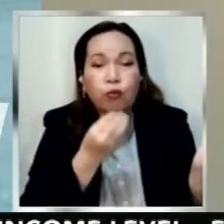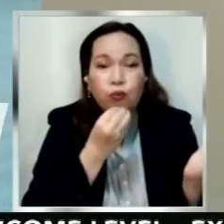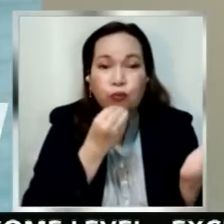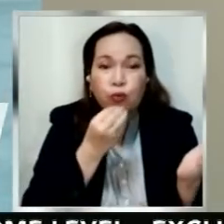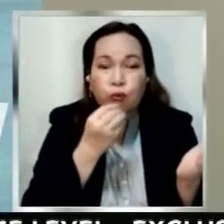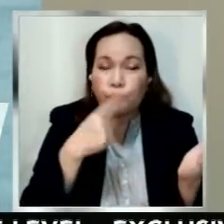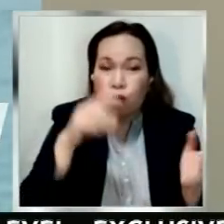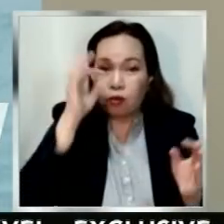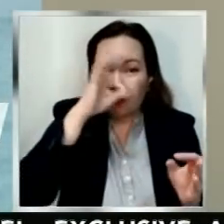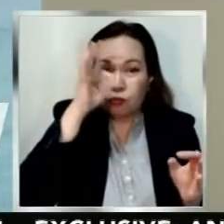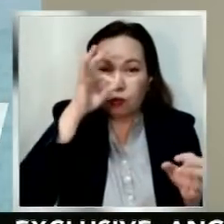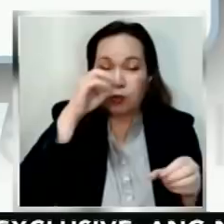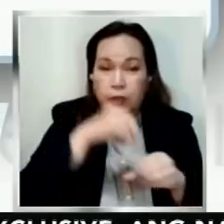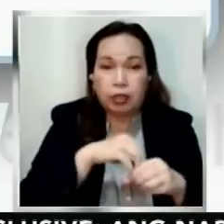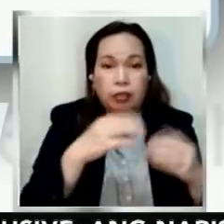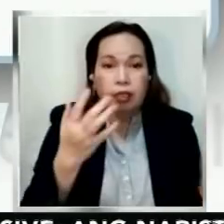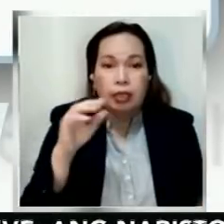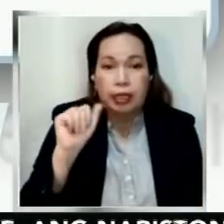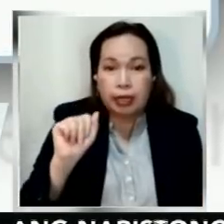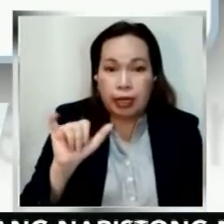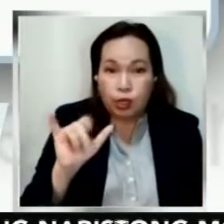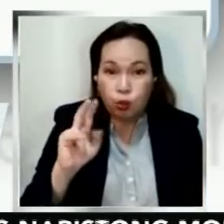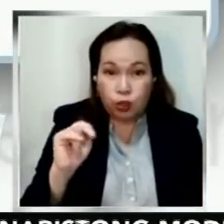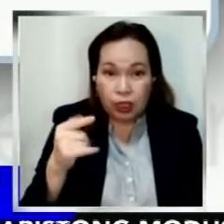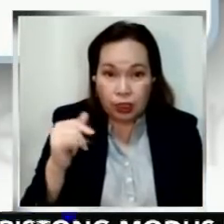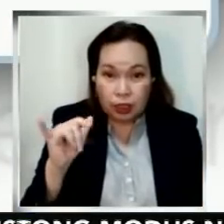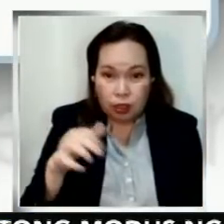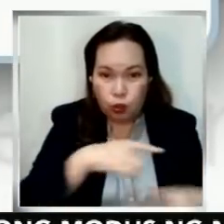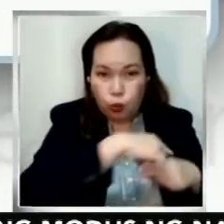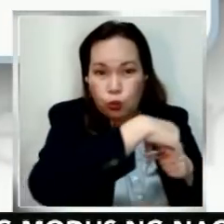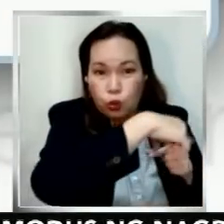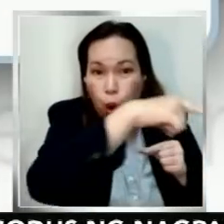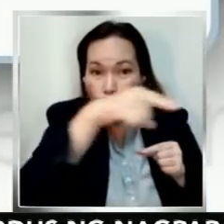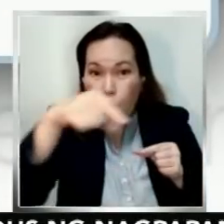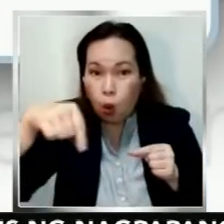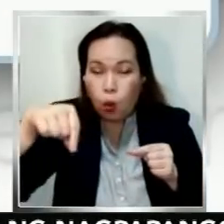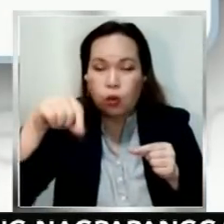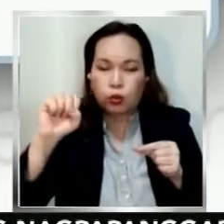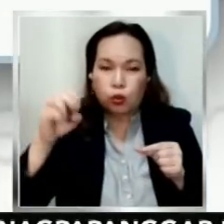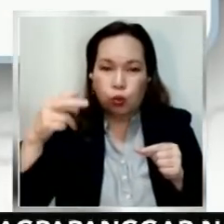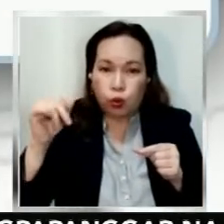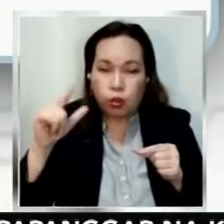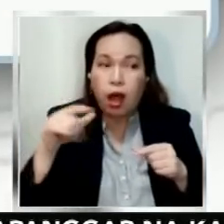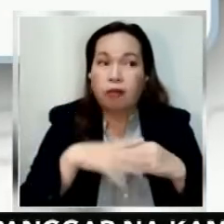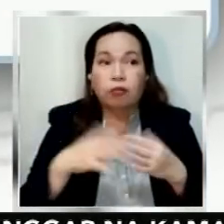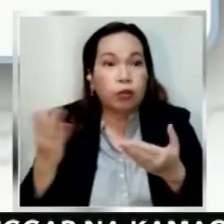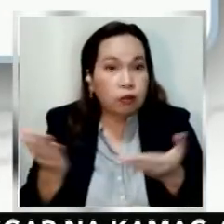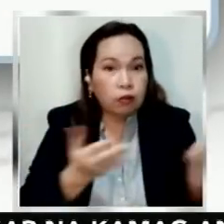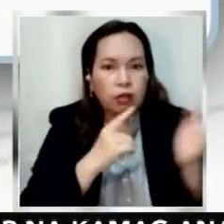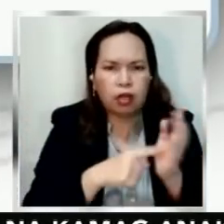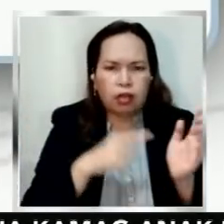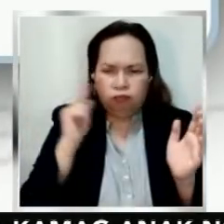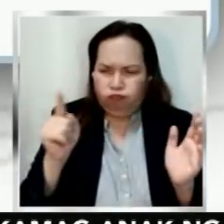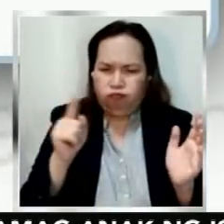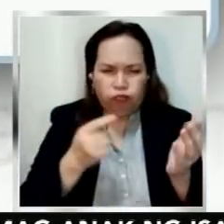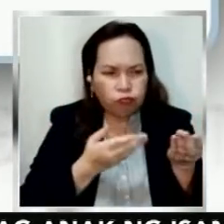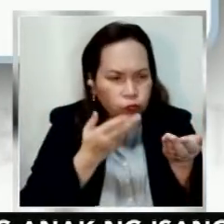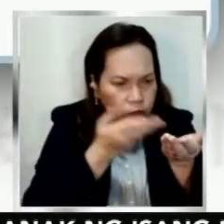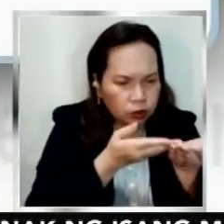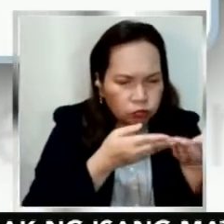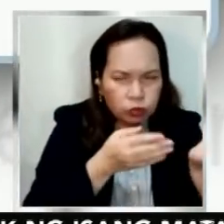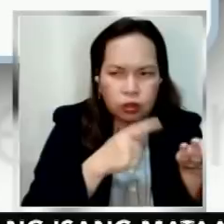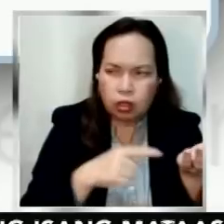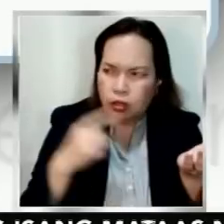BRP Sierra Madre sa Ayungin Shoal. Tweet pa ni Powell, pagkatapos daw ng resupply mission, sinundan pa ng dalawang Chinese Coast Guard ships sa mga barko